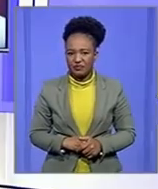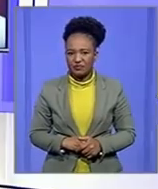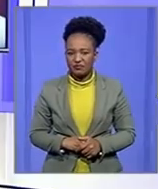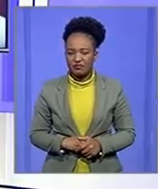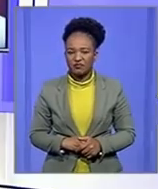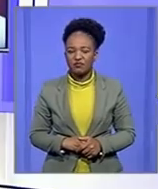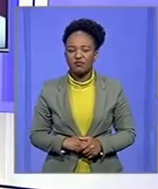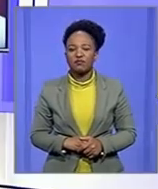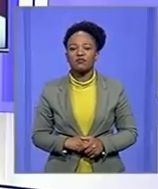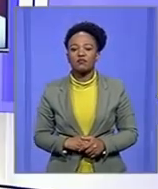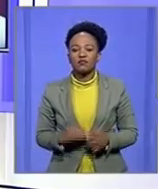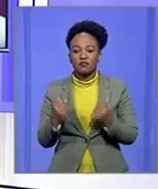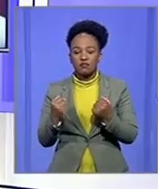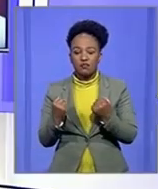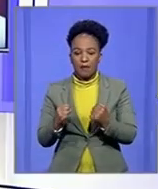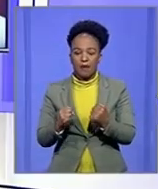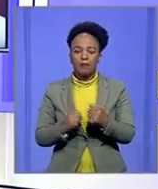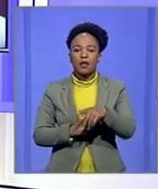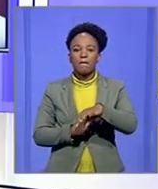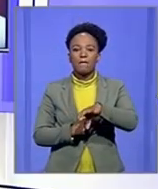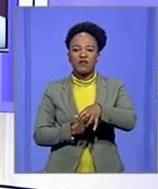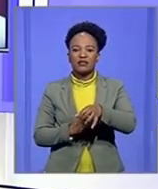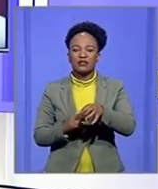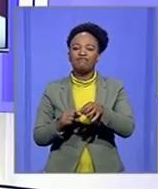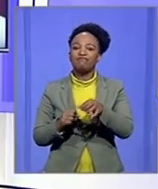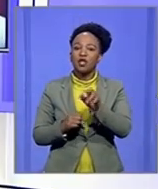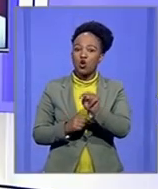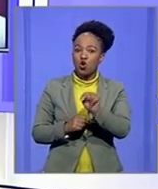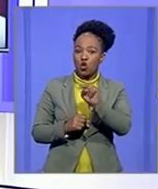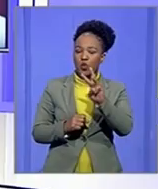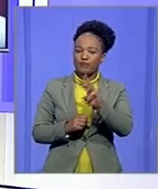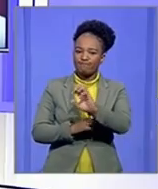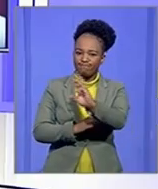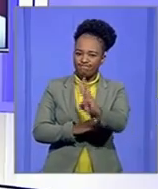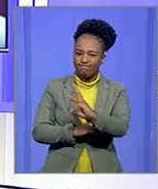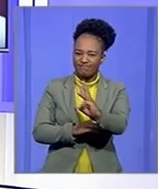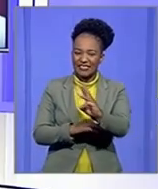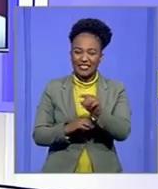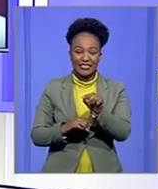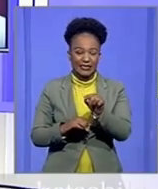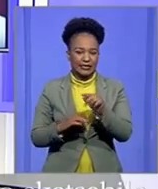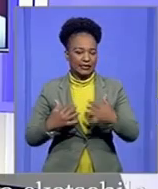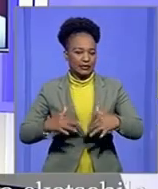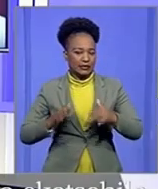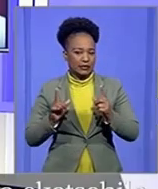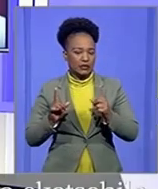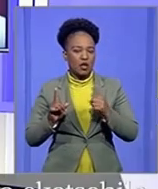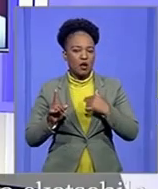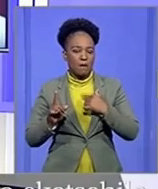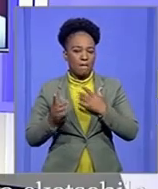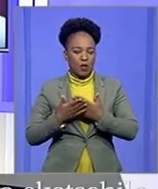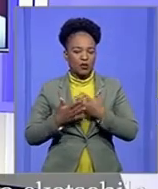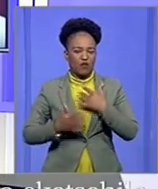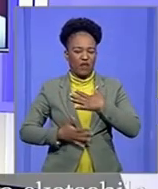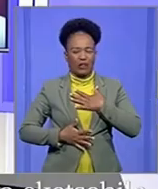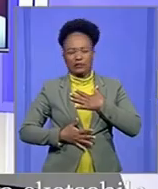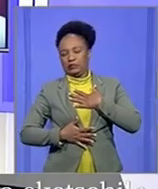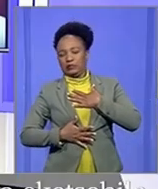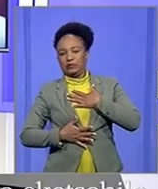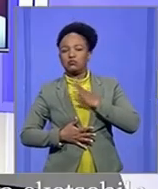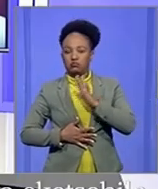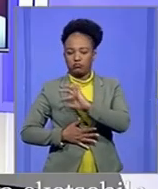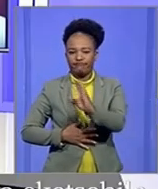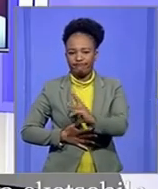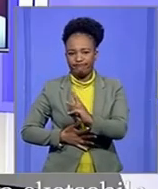Gantse re le profenseng ya North West mmu e hlokomela hore tlaleho e latelang e ka nna ya thefula maikutlo a hao. Diketsalo tsa unyahlatswa ha masea